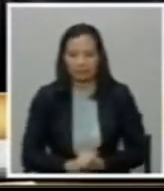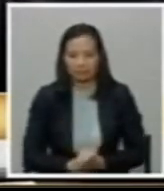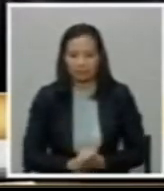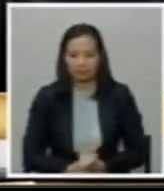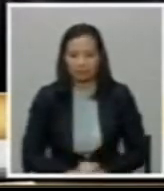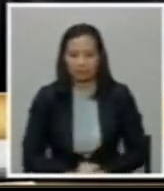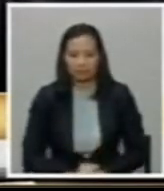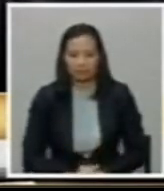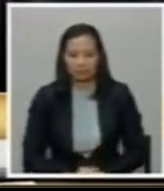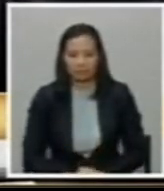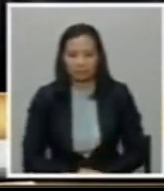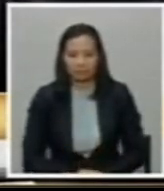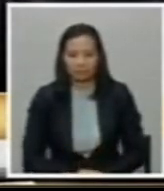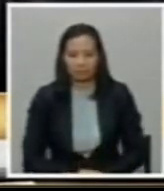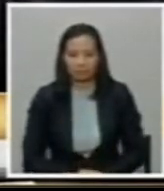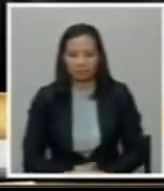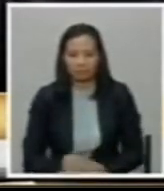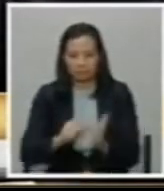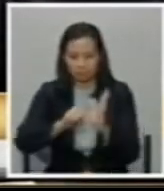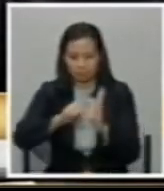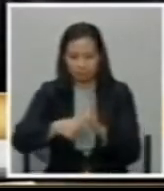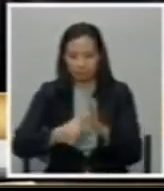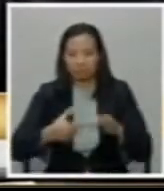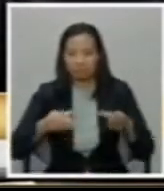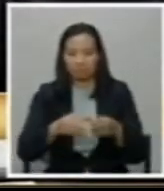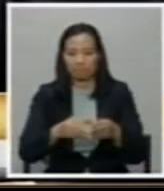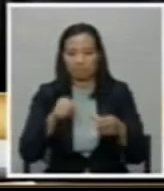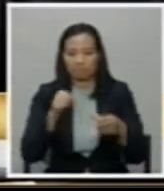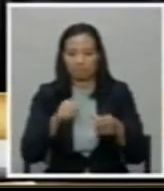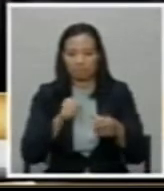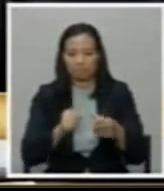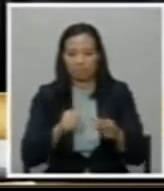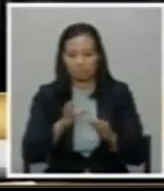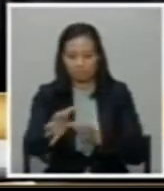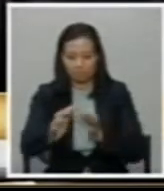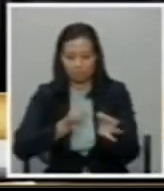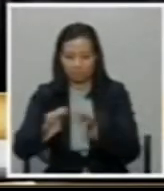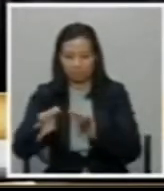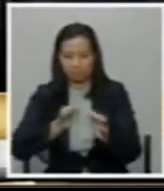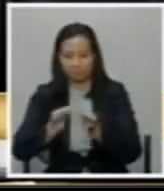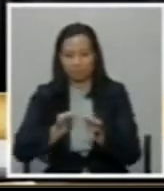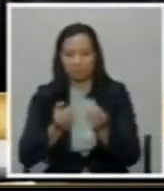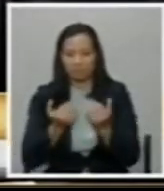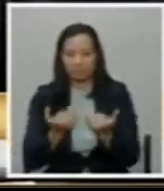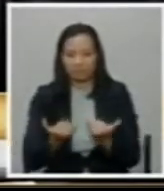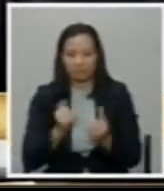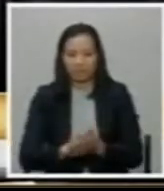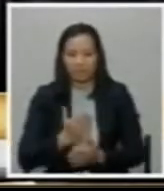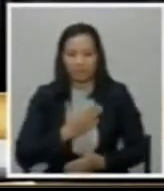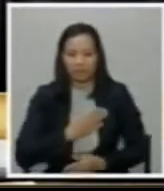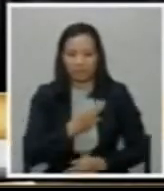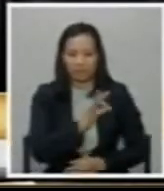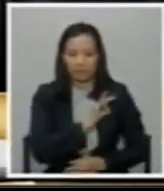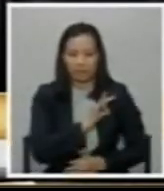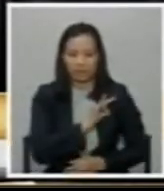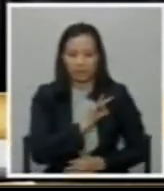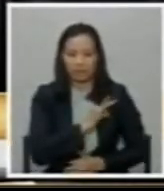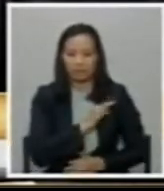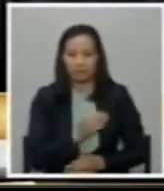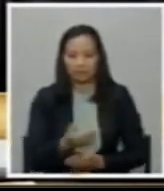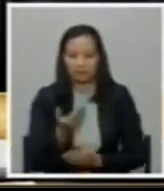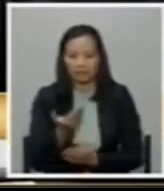ครับแสดงความเห็นใจกับท่านเลขาธิการและทีมงานที่มาชี้แจงในวันนี้ผมเห็นด้วยกับท่านสมาชิกนะครับว่าจริงๆแล้วเ